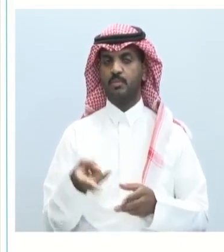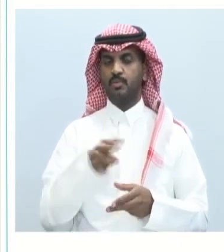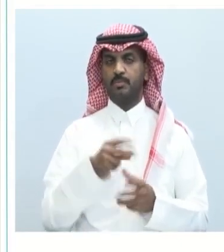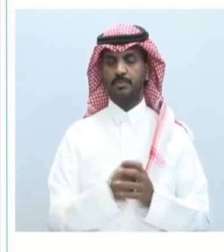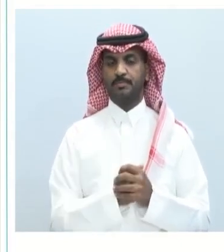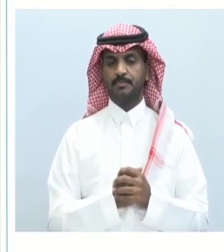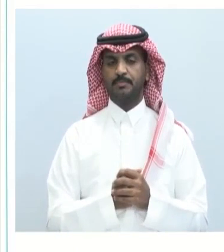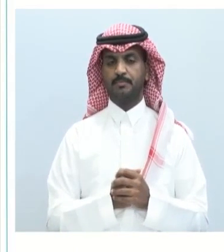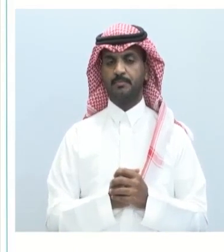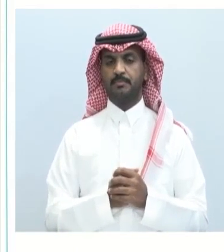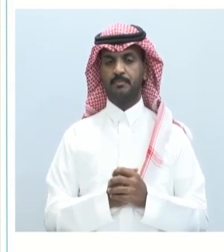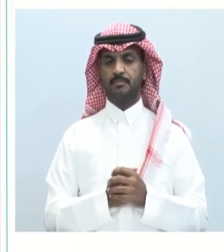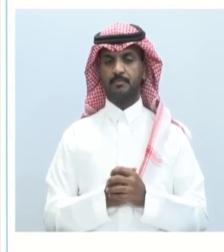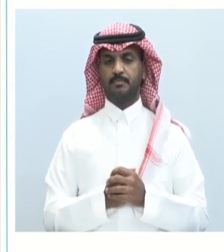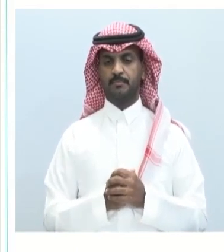نقوم